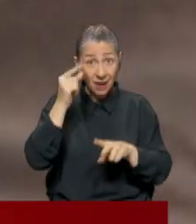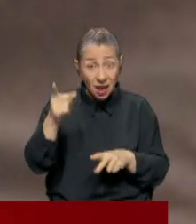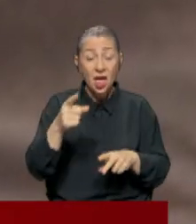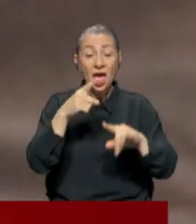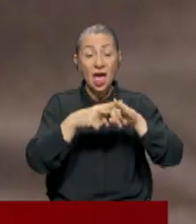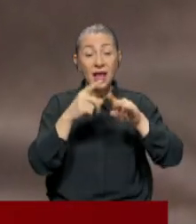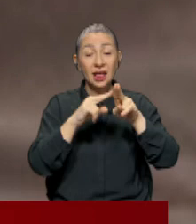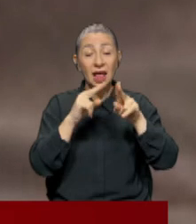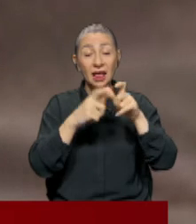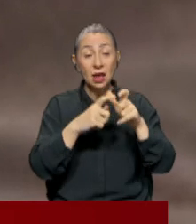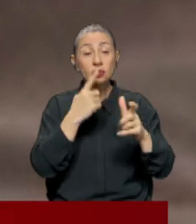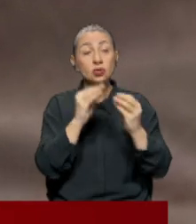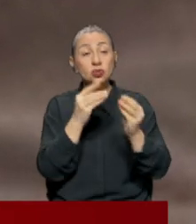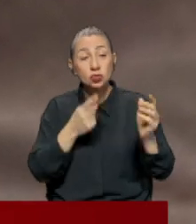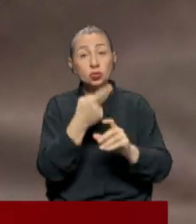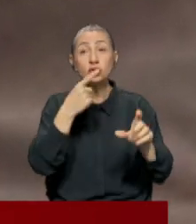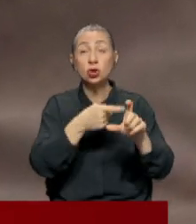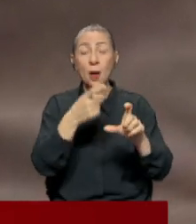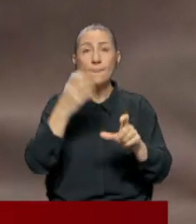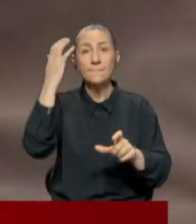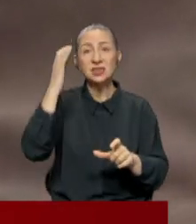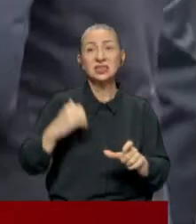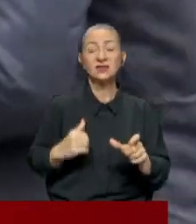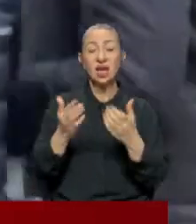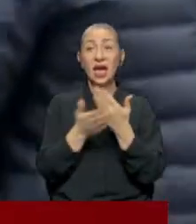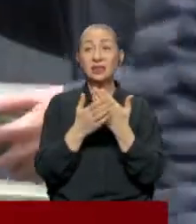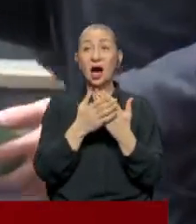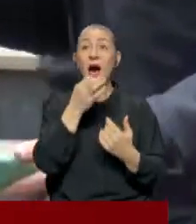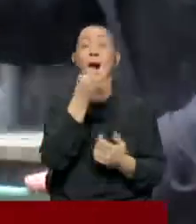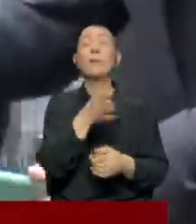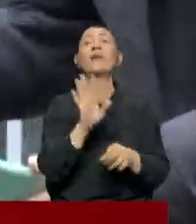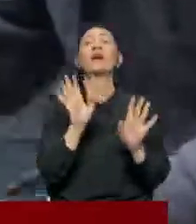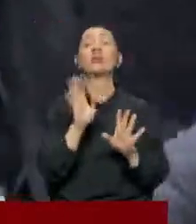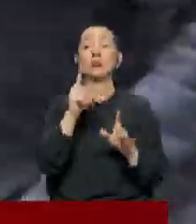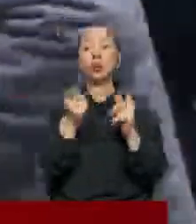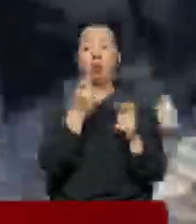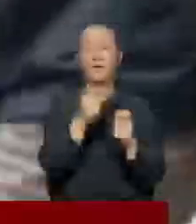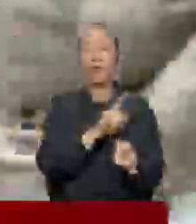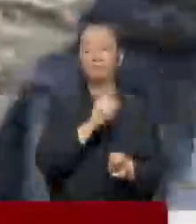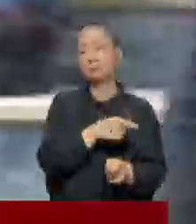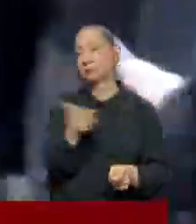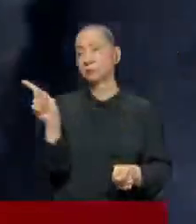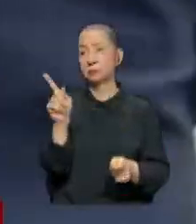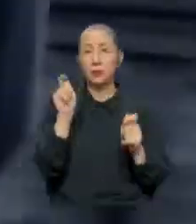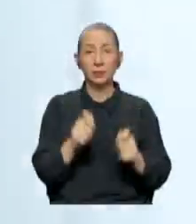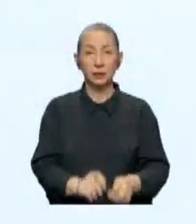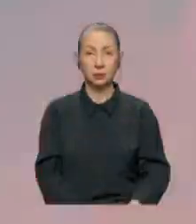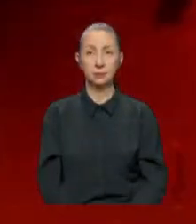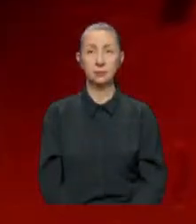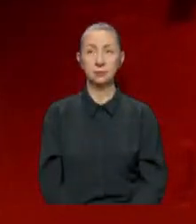HKG'nin suç duyurusuyla ilgili soruşturmada başsavcı vekiline haber vermediği için bu görevlendirme yapıldı.